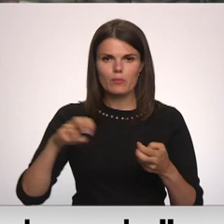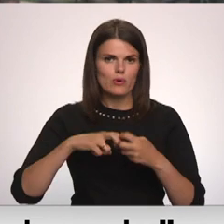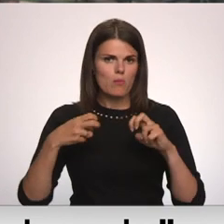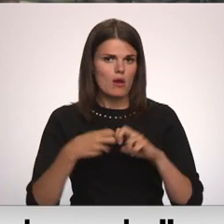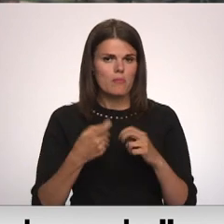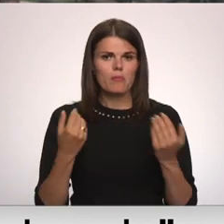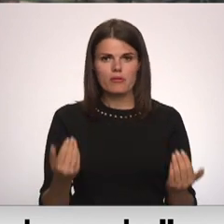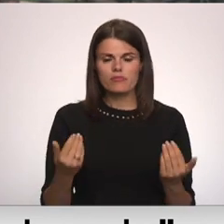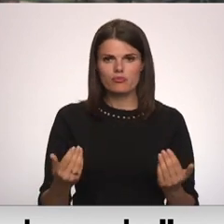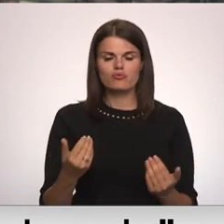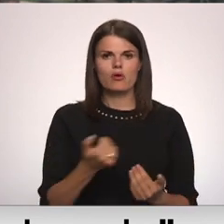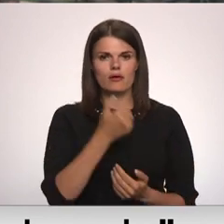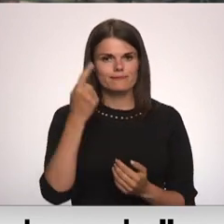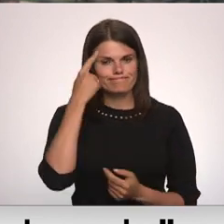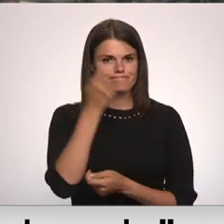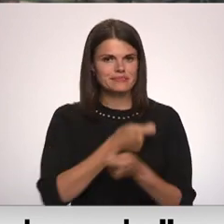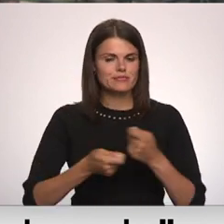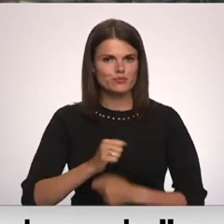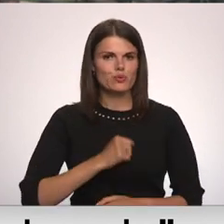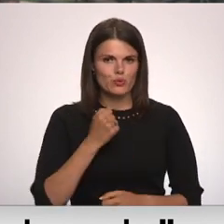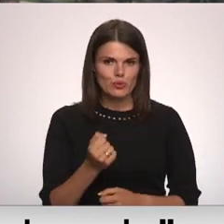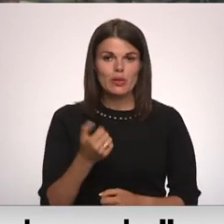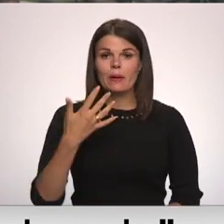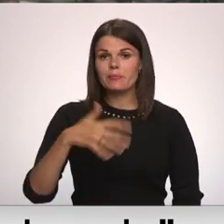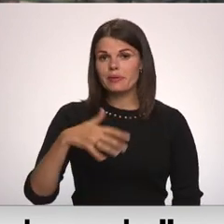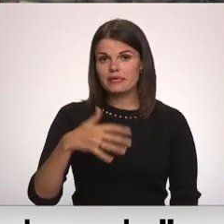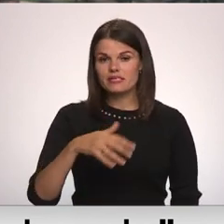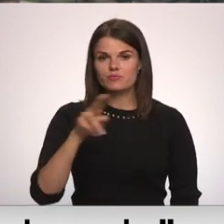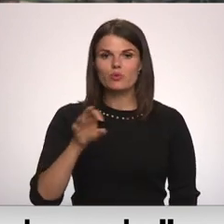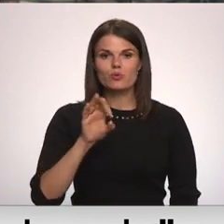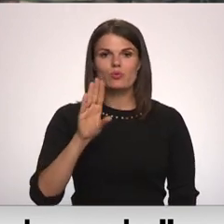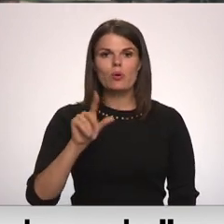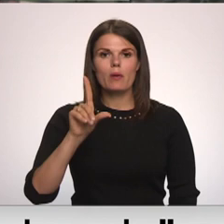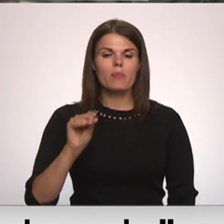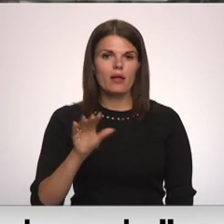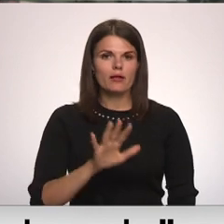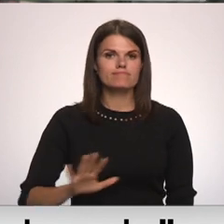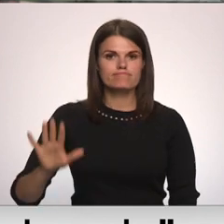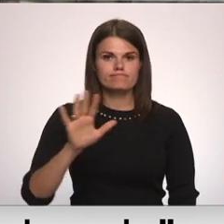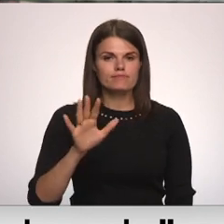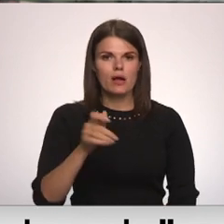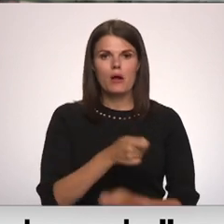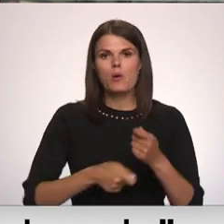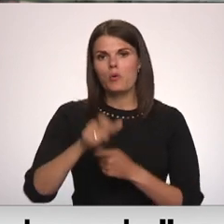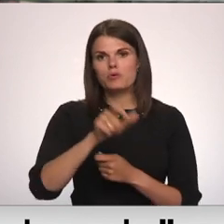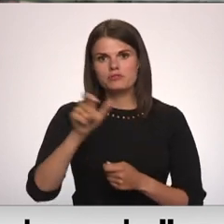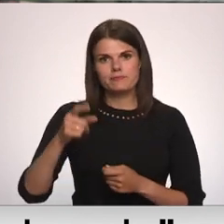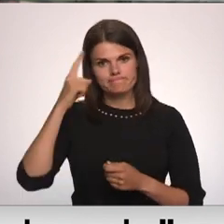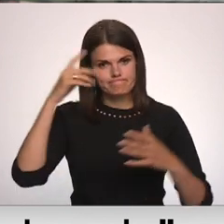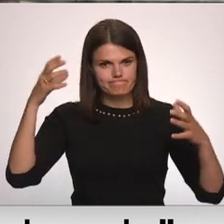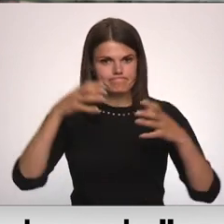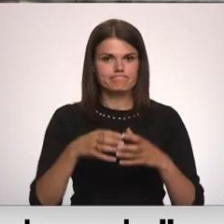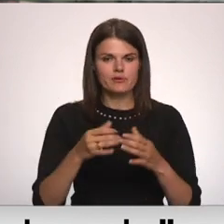ar kuriem šogad jāsastopas uzņēmējiem, vairāk nekā 50 Dobeles apkaimes uzņēmumu apvienojuši spēkus un pilsētai